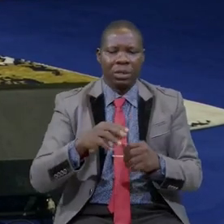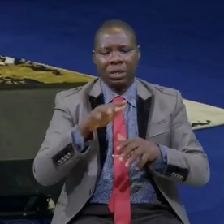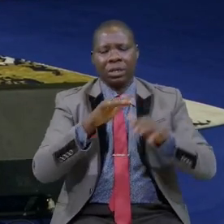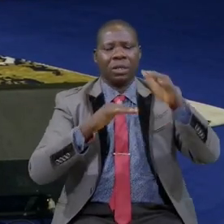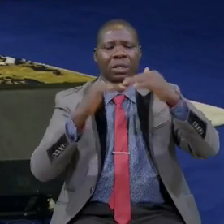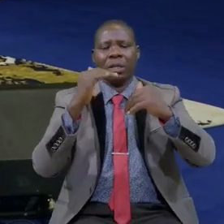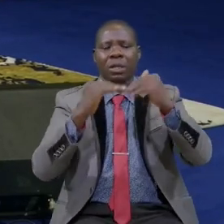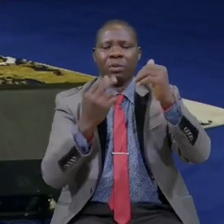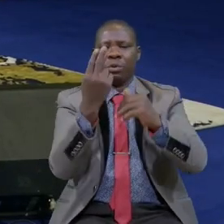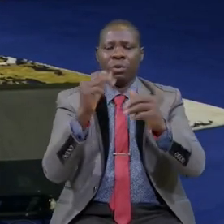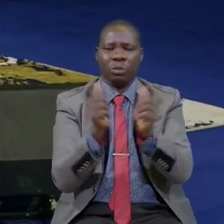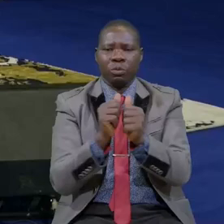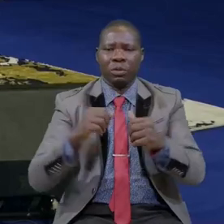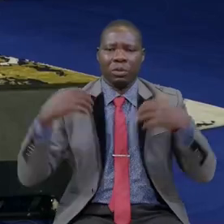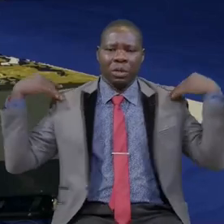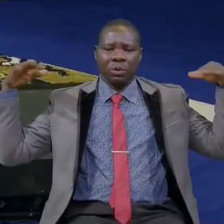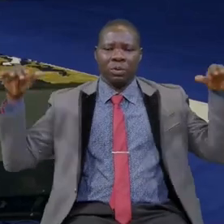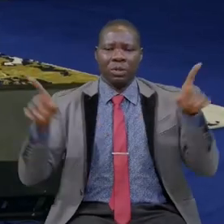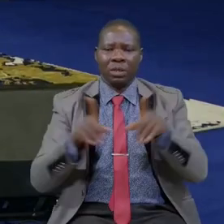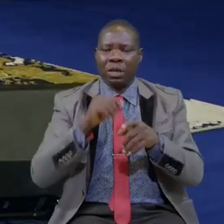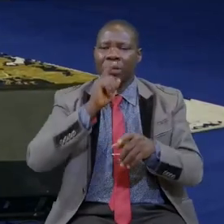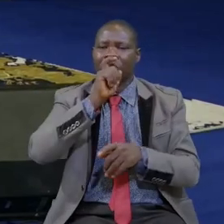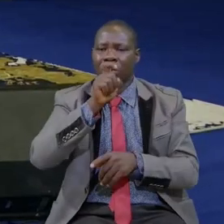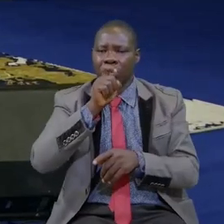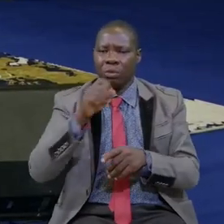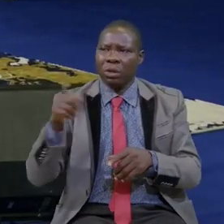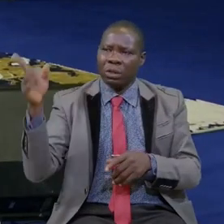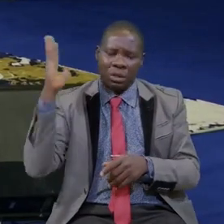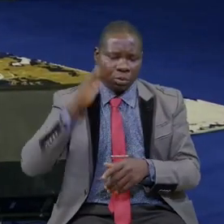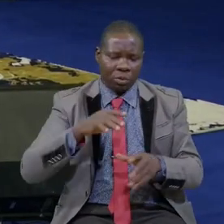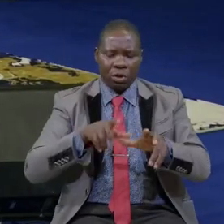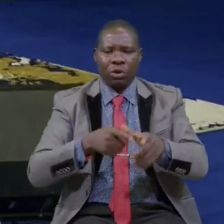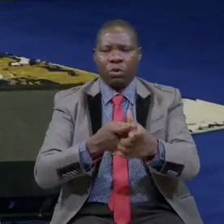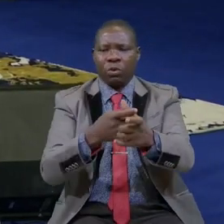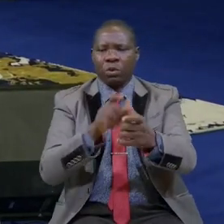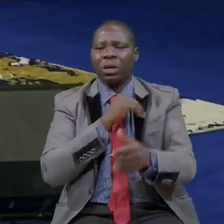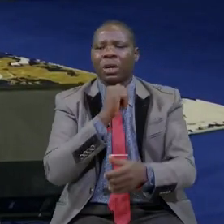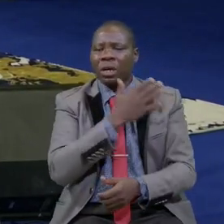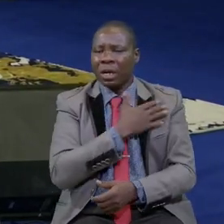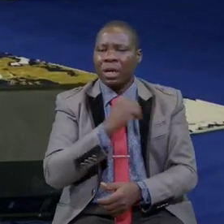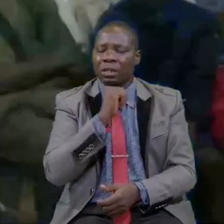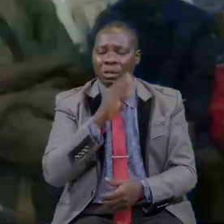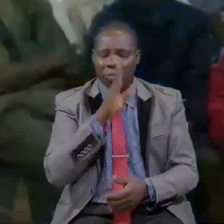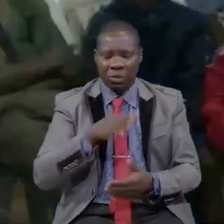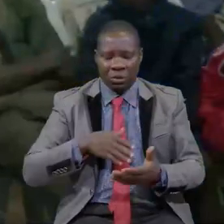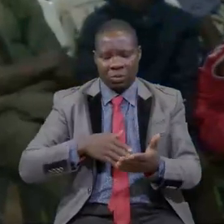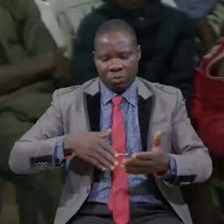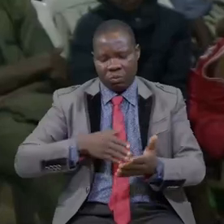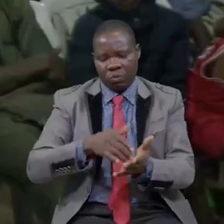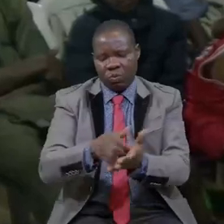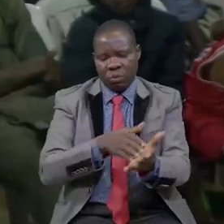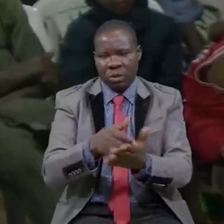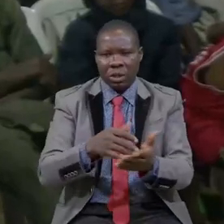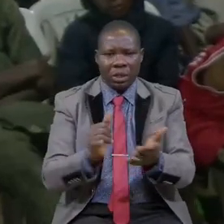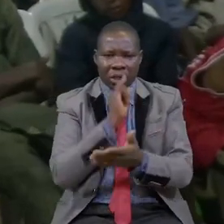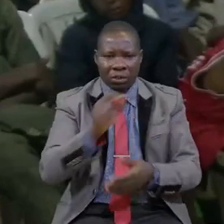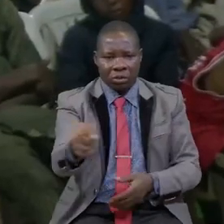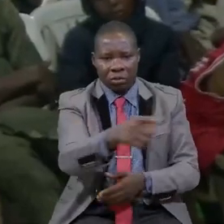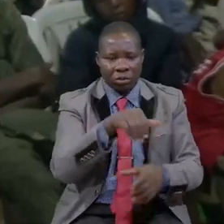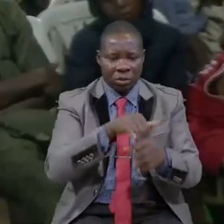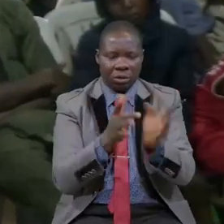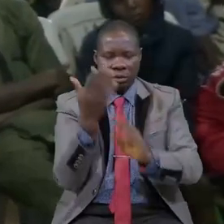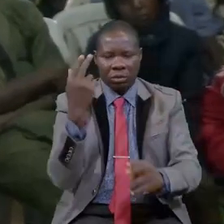Ils prennent le vol comme les aigles. Ils courent et ne se lassent point. C'est toi.